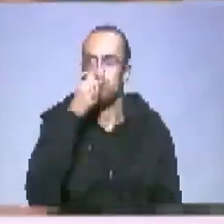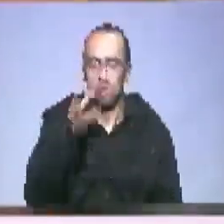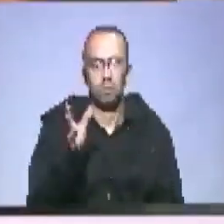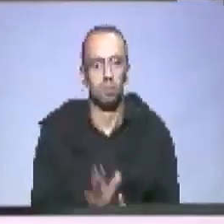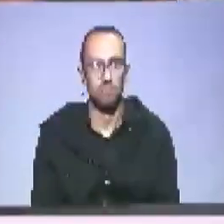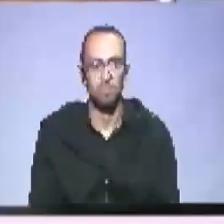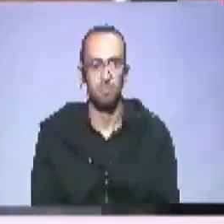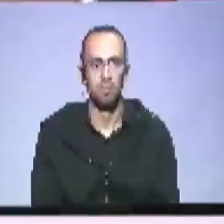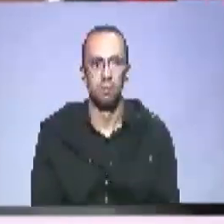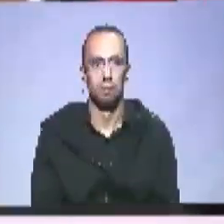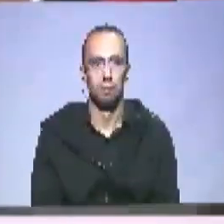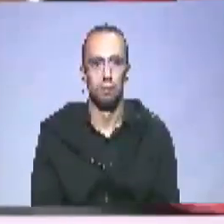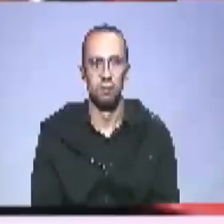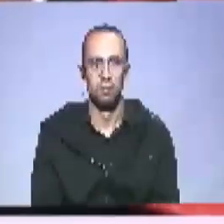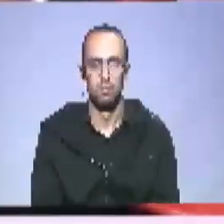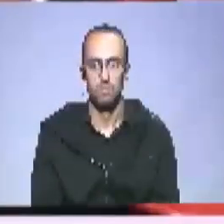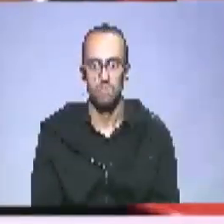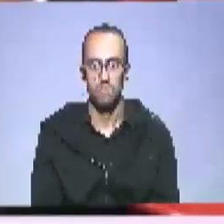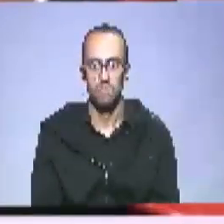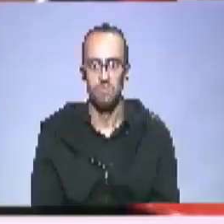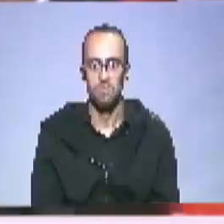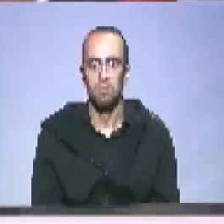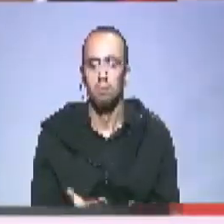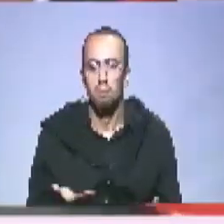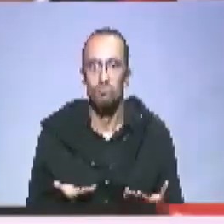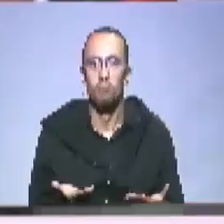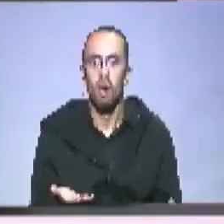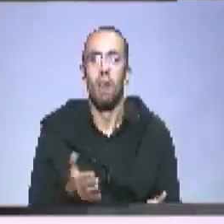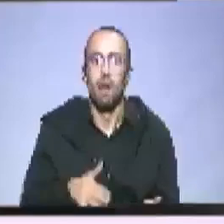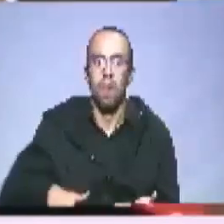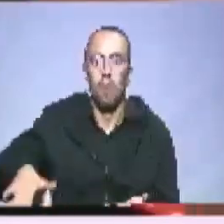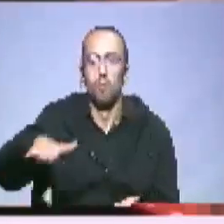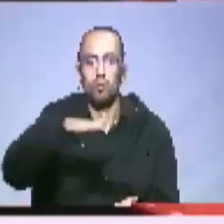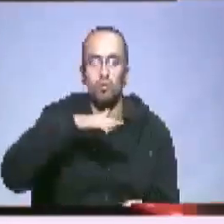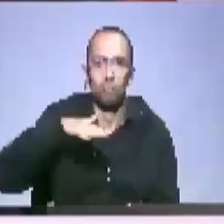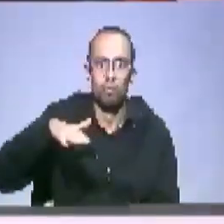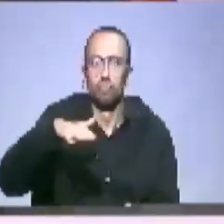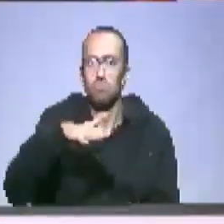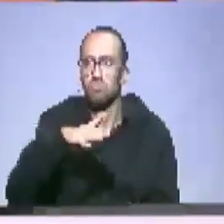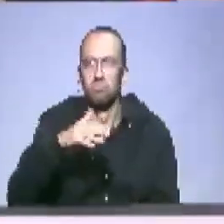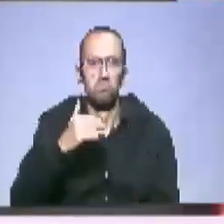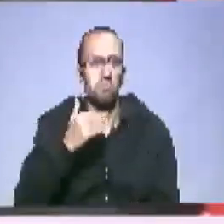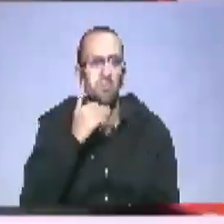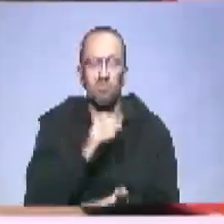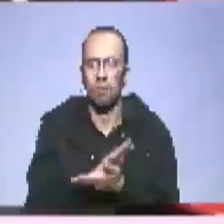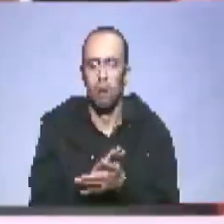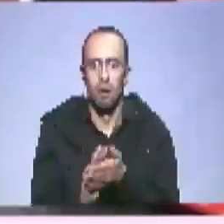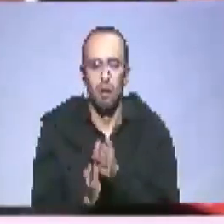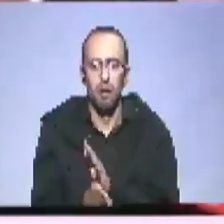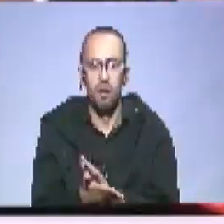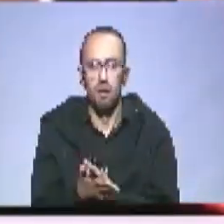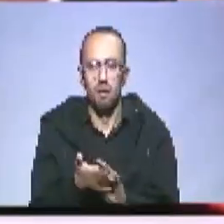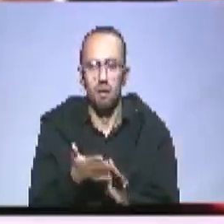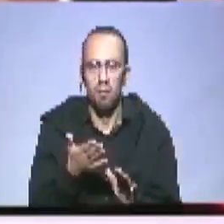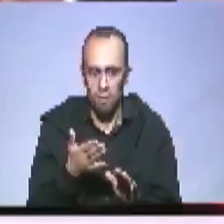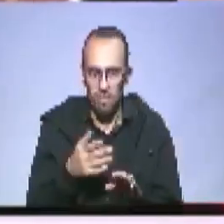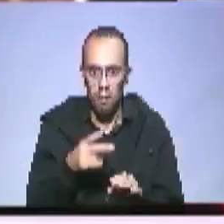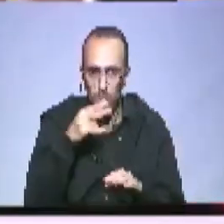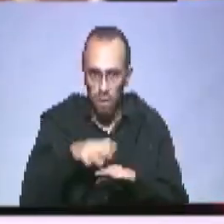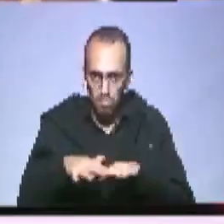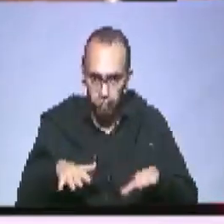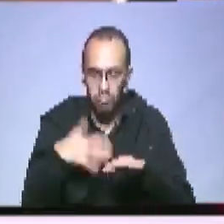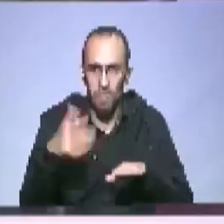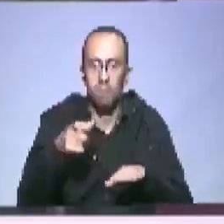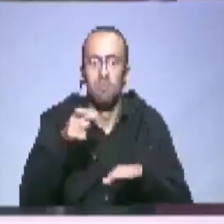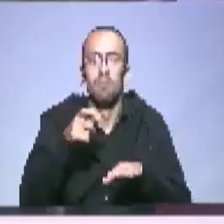هي تقصد الطبقه اللي هي زي البشاميل؟ ايوه اللي على الوش، يعني من غير بشاميل ولا اي حاجه، لان ما تقعديش بقى ايه المكرونه